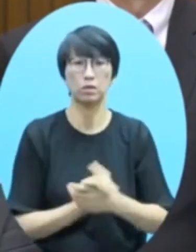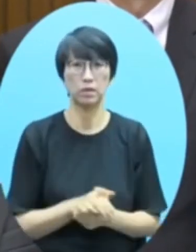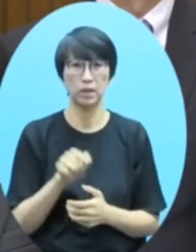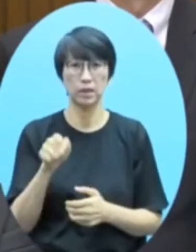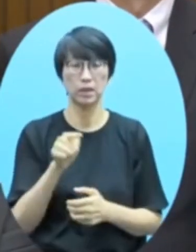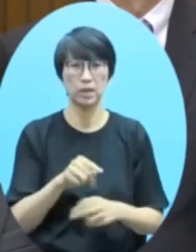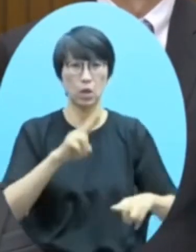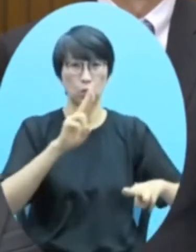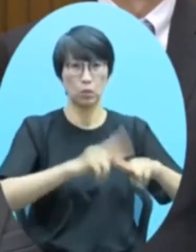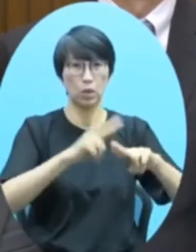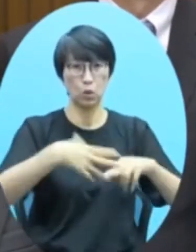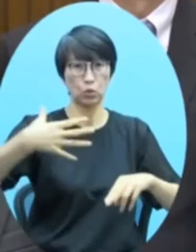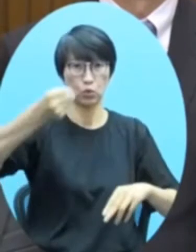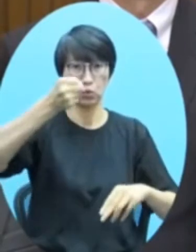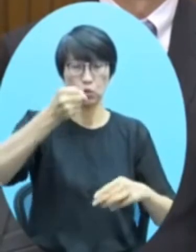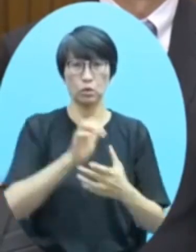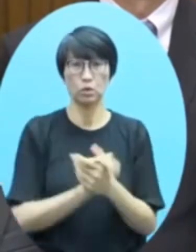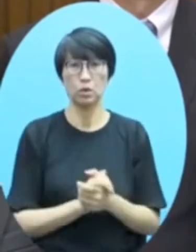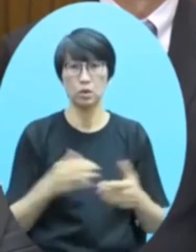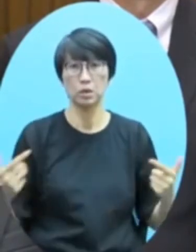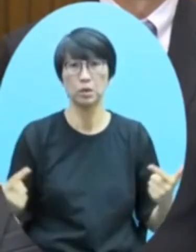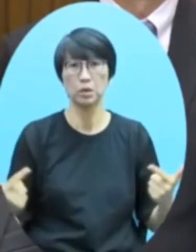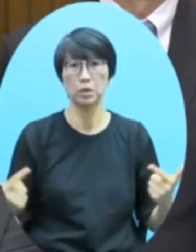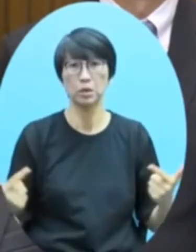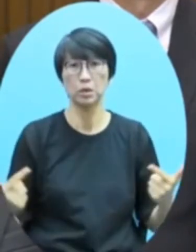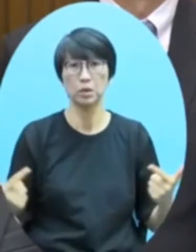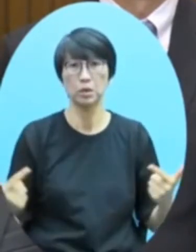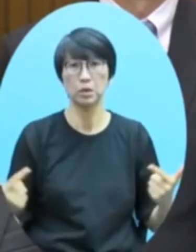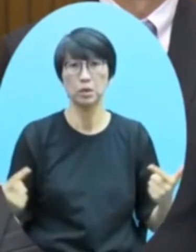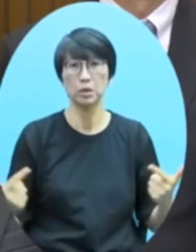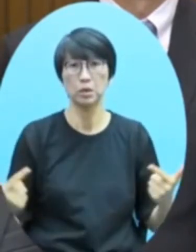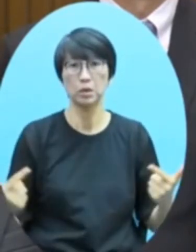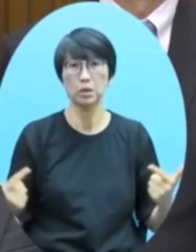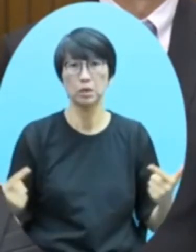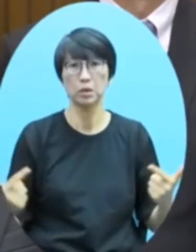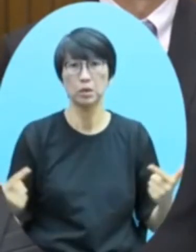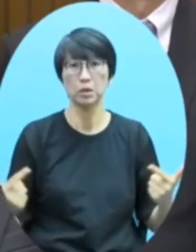國家主權、危害一國兩制